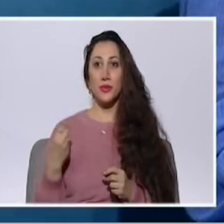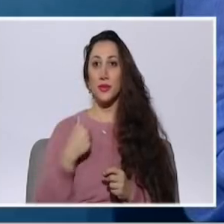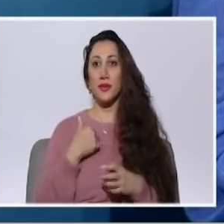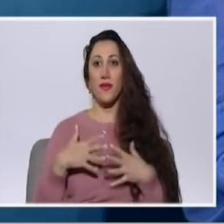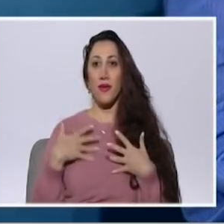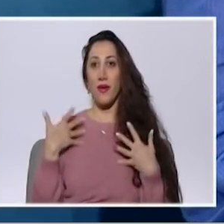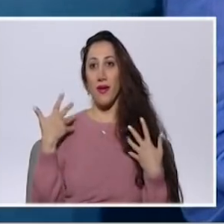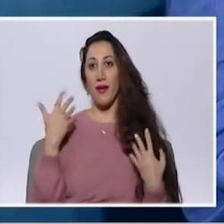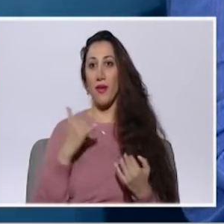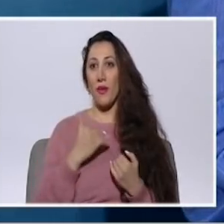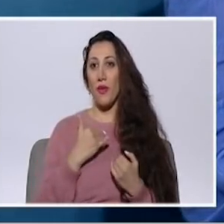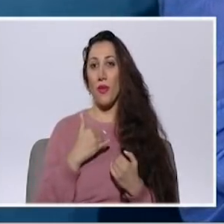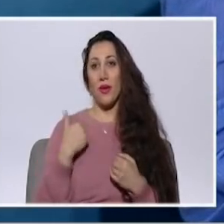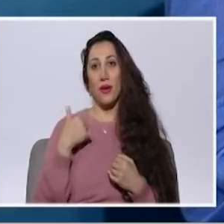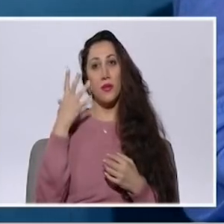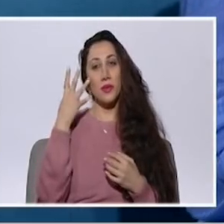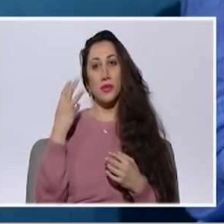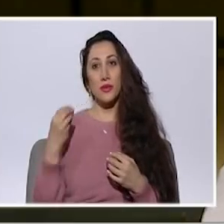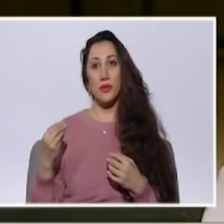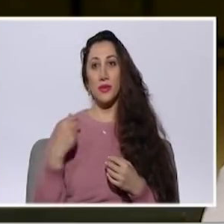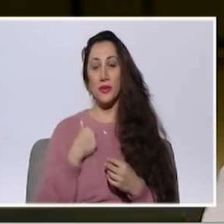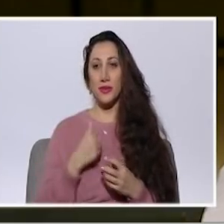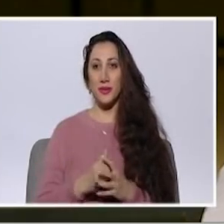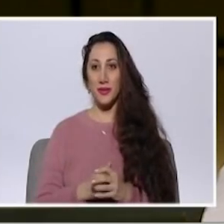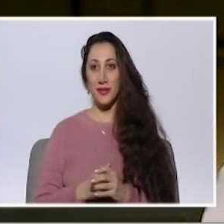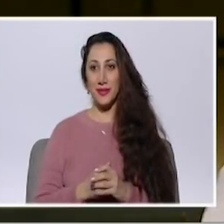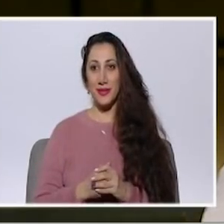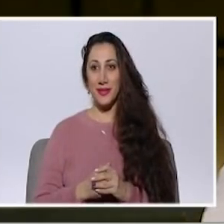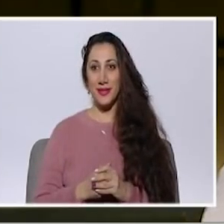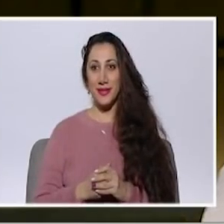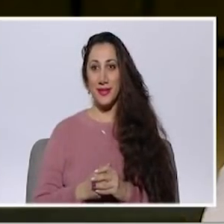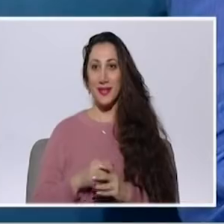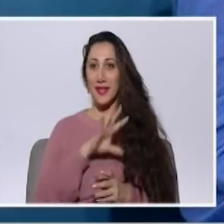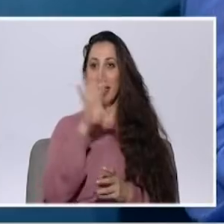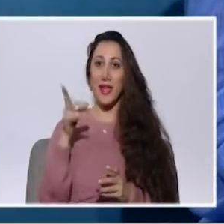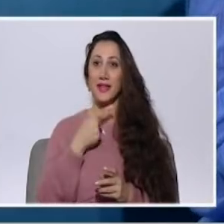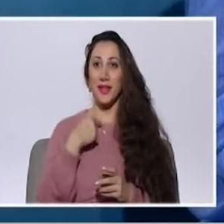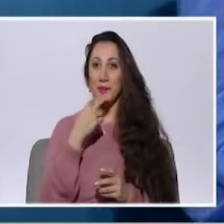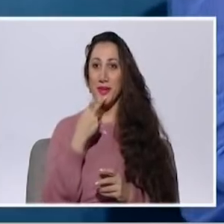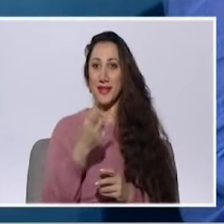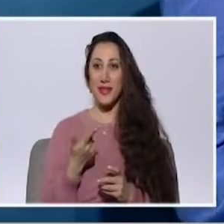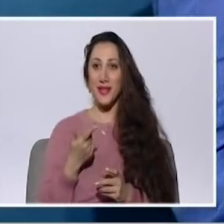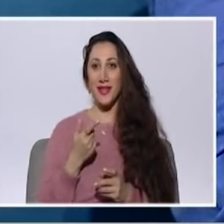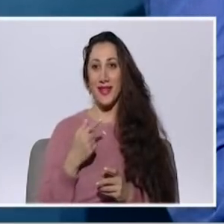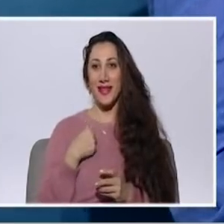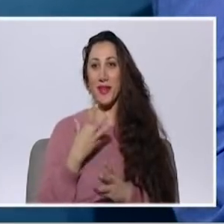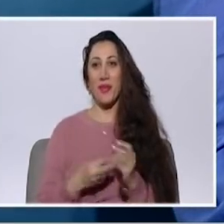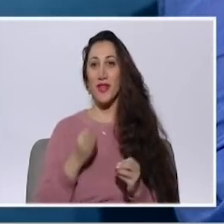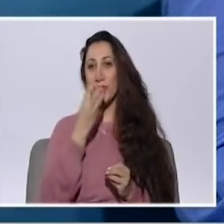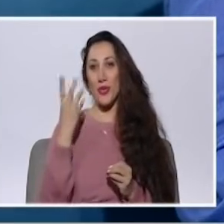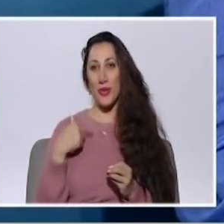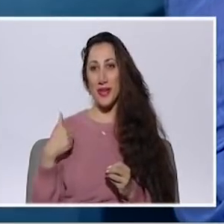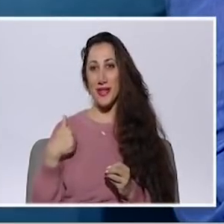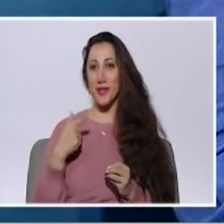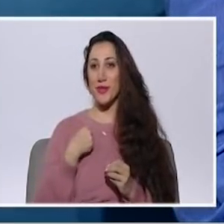من جوايا، حققت لي سعاده فعلا ما لهاش. تحبي اكتر ناس تقول لك يا رحاب ولا يا ام نور؟ ام نور. خلينا عندي قوي اللي يقول لي يا ام